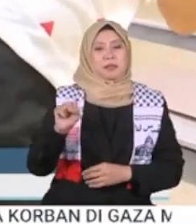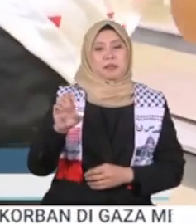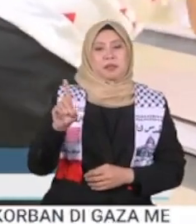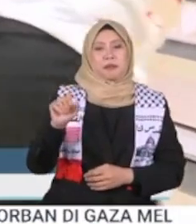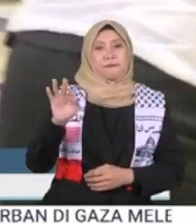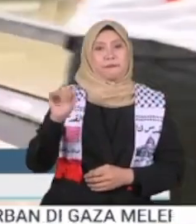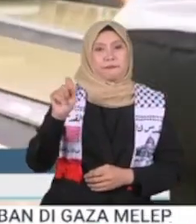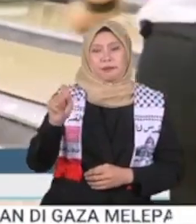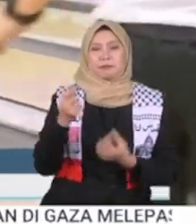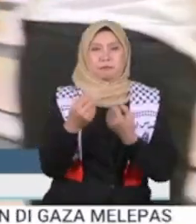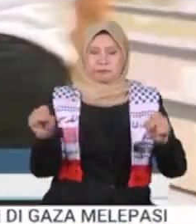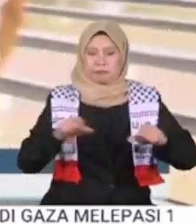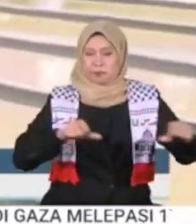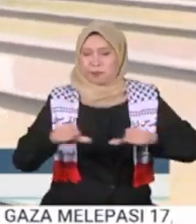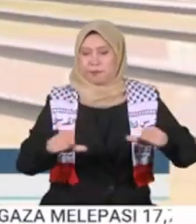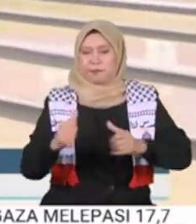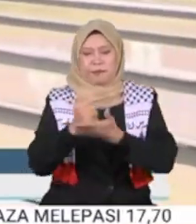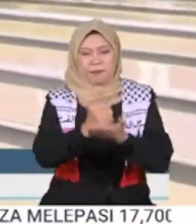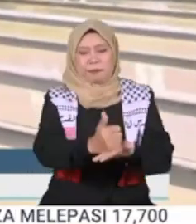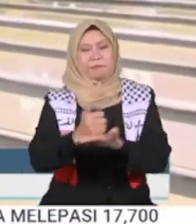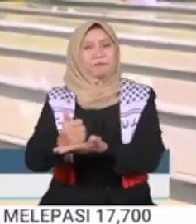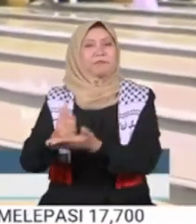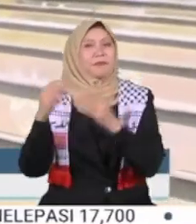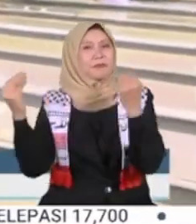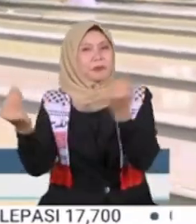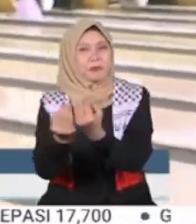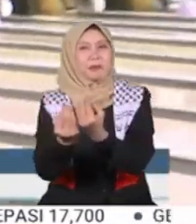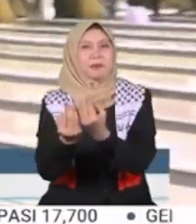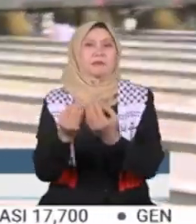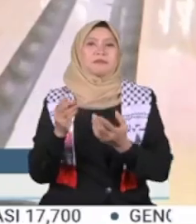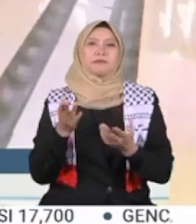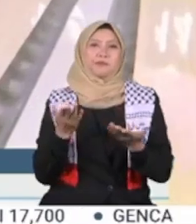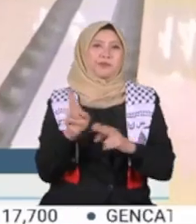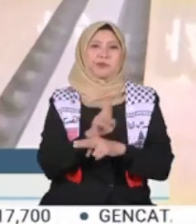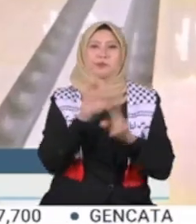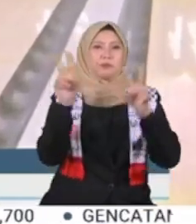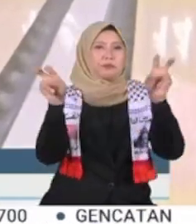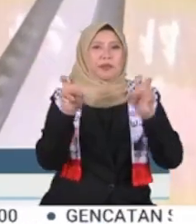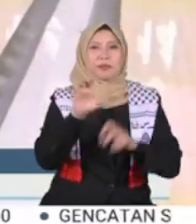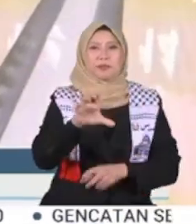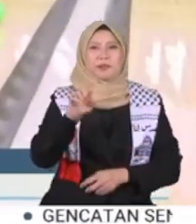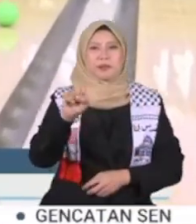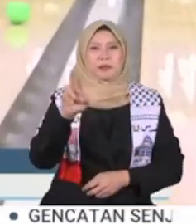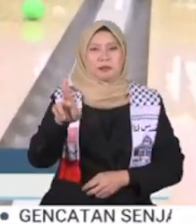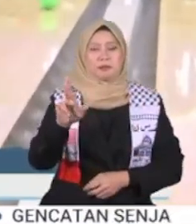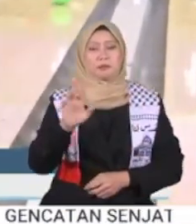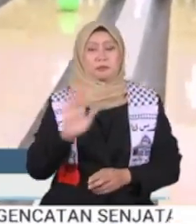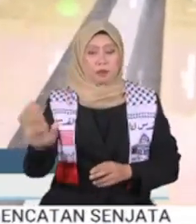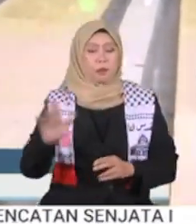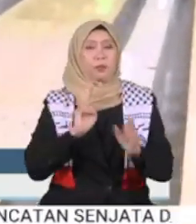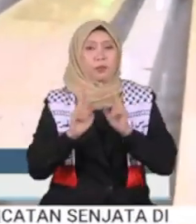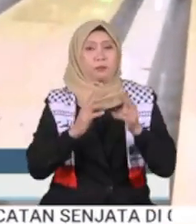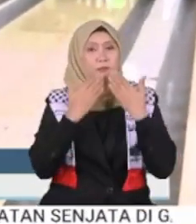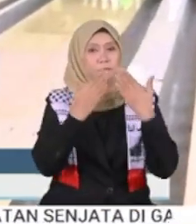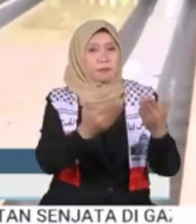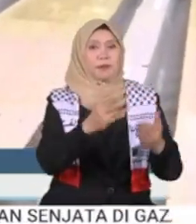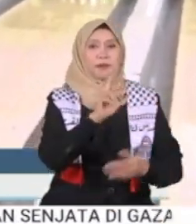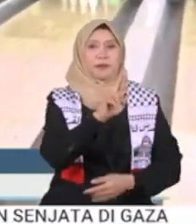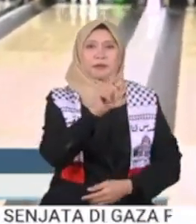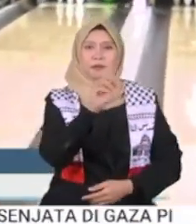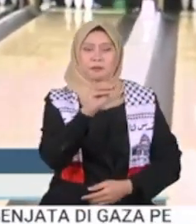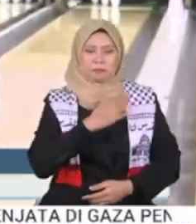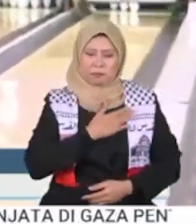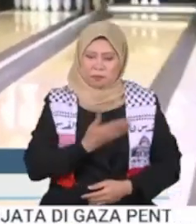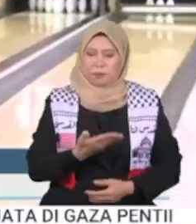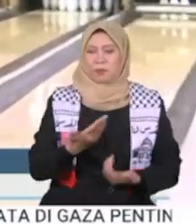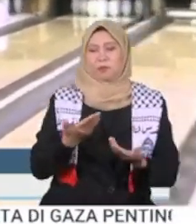di membantu masyarakat melalui tanggungjawab sosial korporat justeru beliau menzahirkan penghargaan kepada RTM yang terus